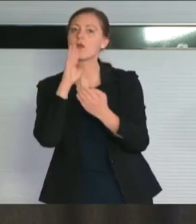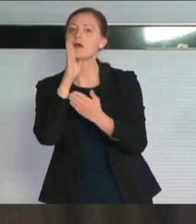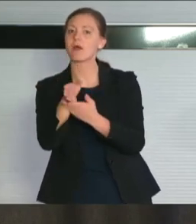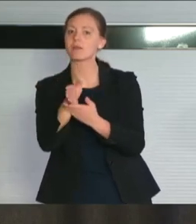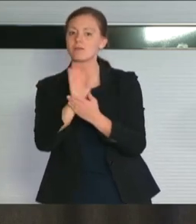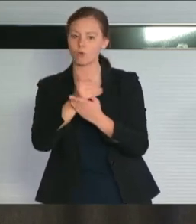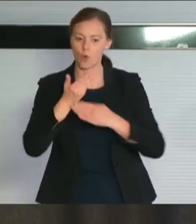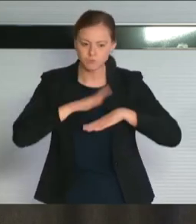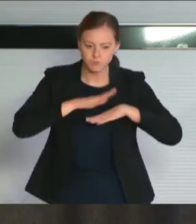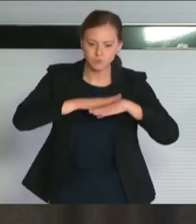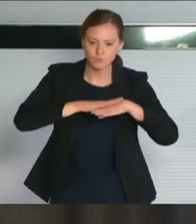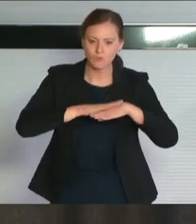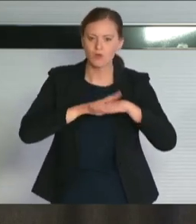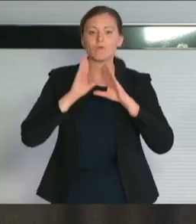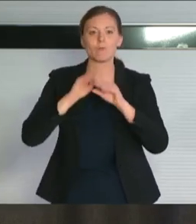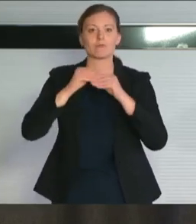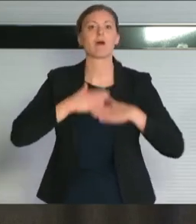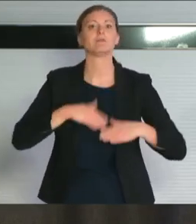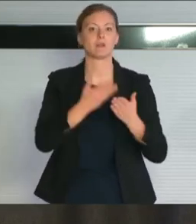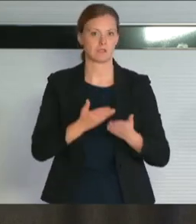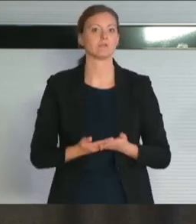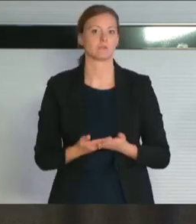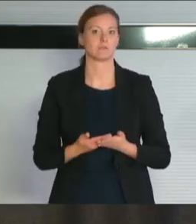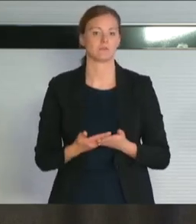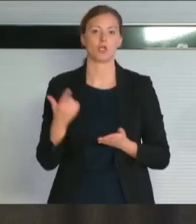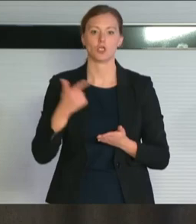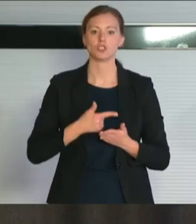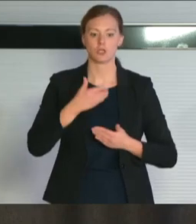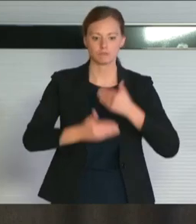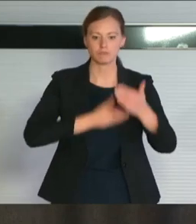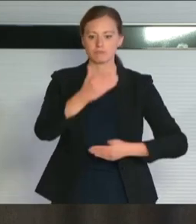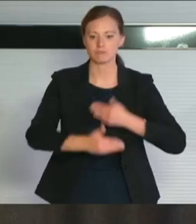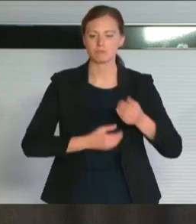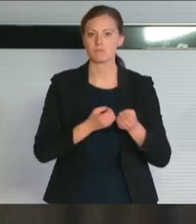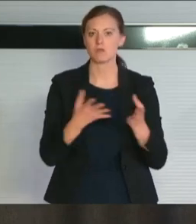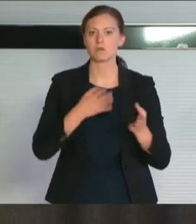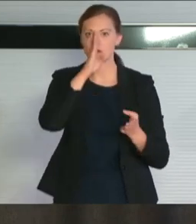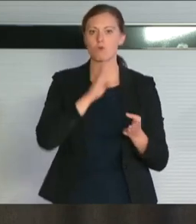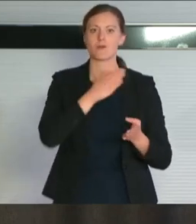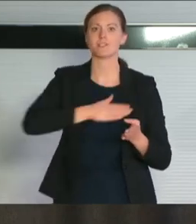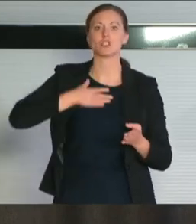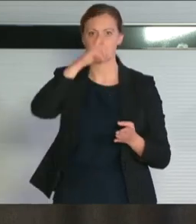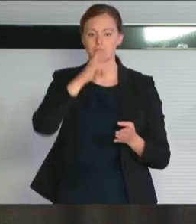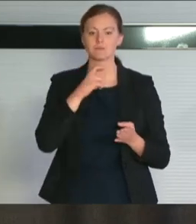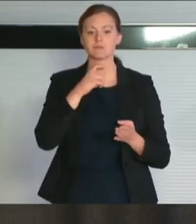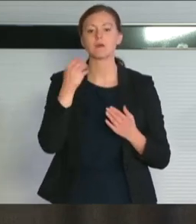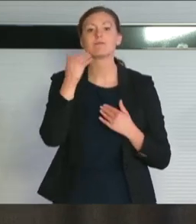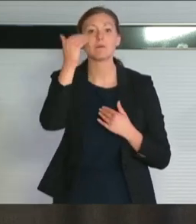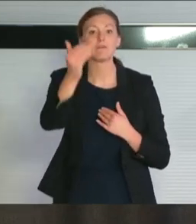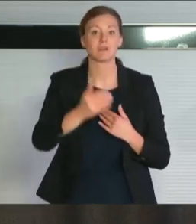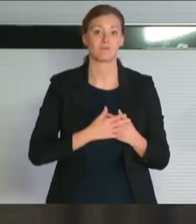opp helsetjenesten med tanke på det at det blir mange alvorlig syke mennesker i tider som kommer.